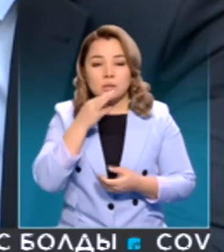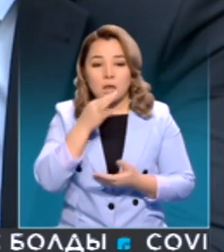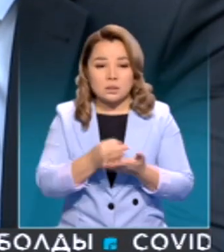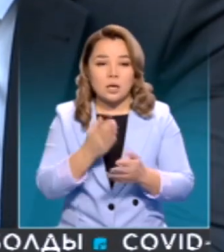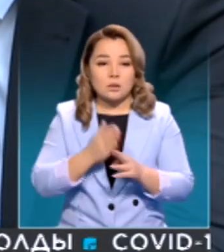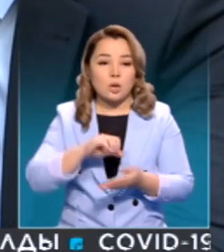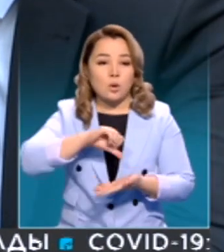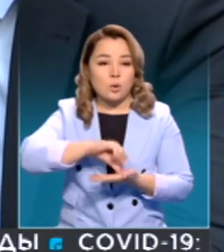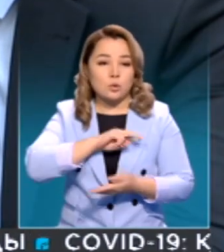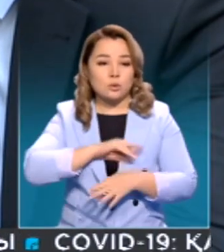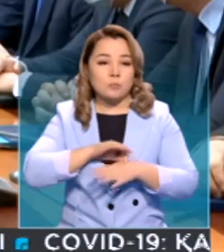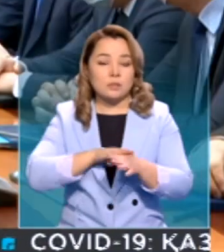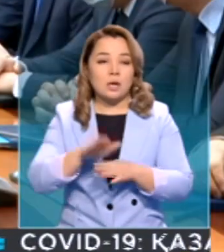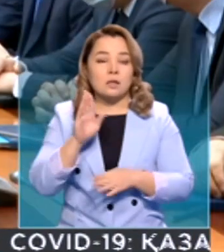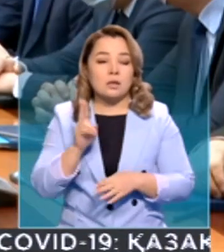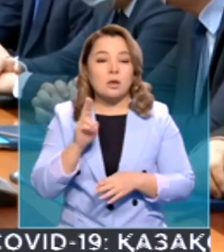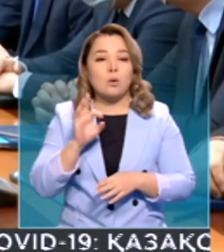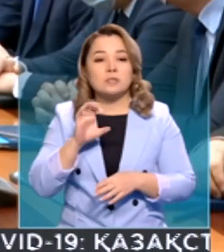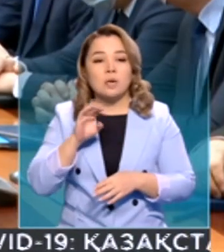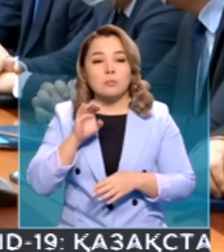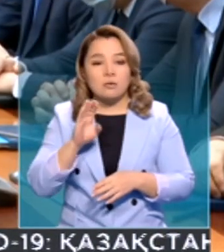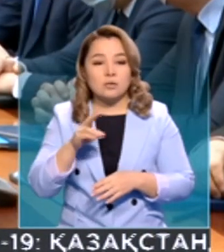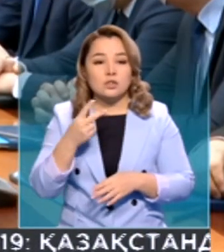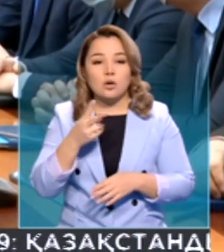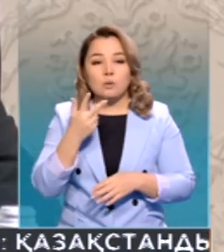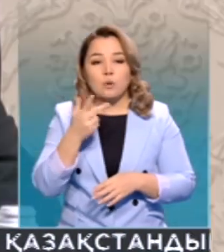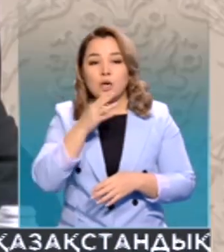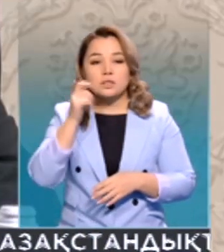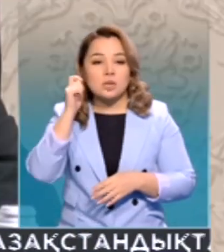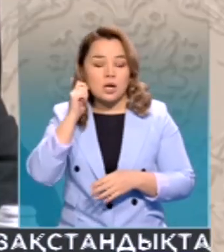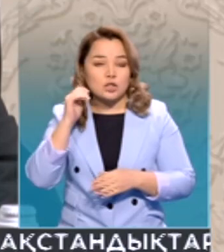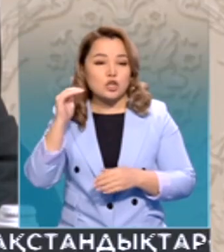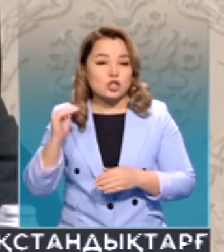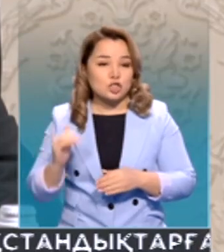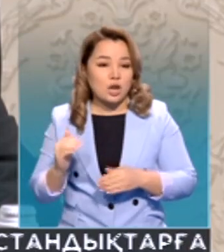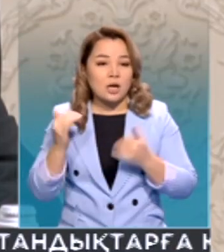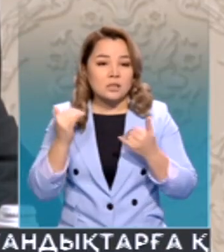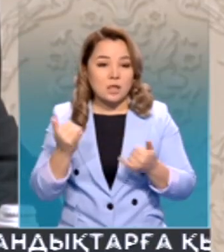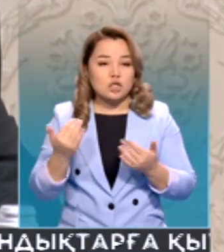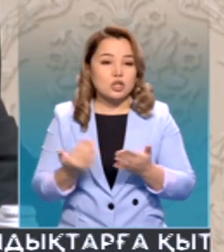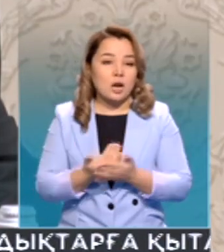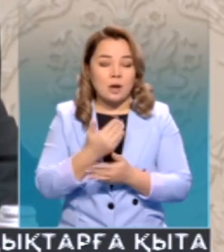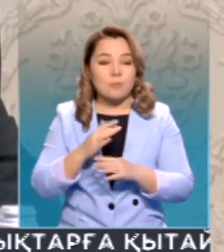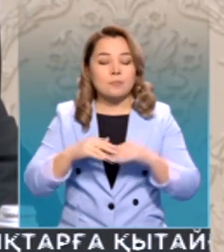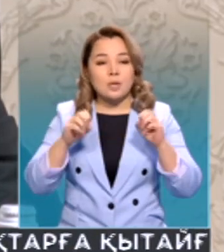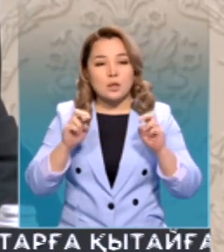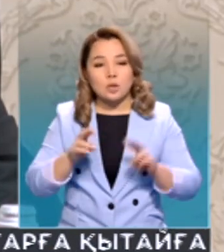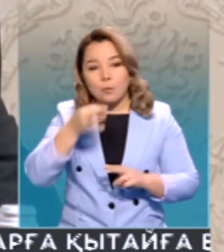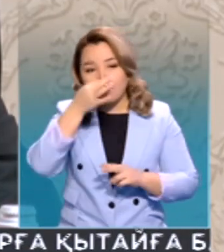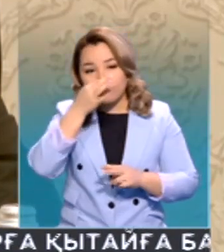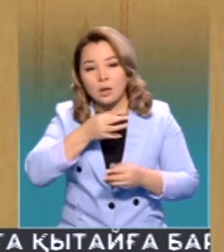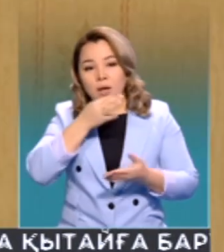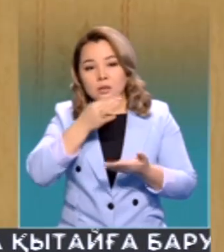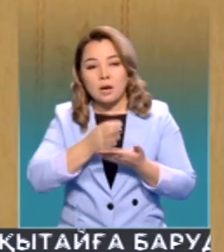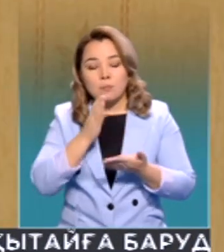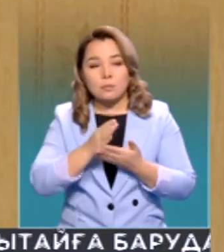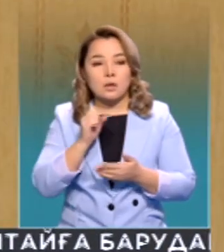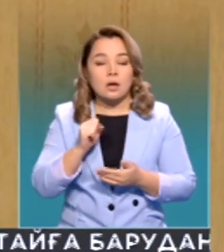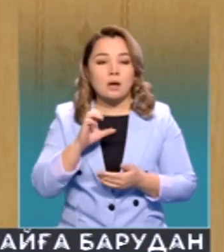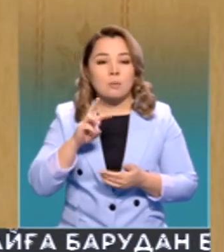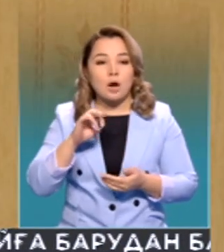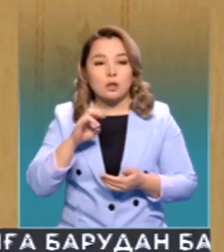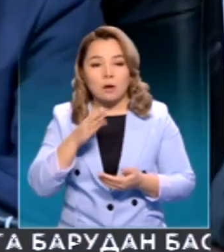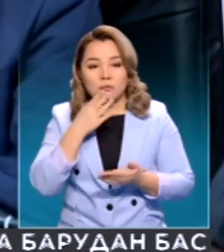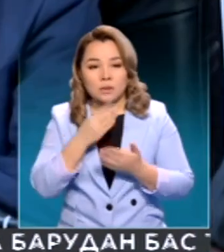осы лауазымда отырған Қайырбек Өскенбаевтан 20 жасқа кіші. Жаңа министрді тәжірибесі мол маман деп бағалаған Әлихан Смайылов алда